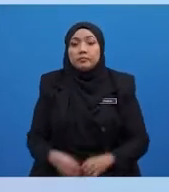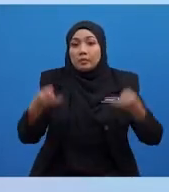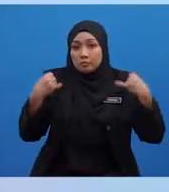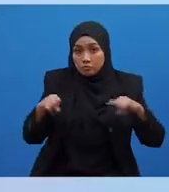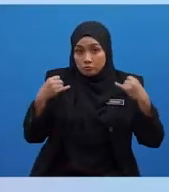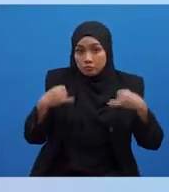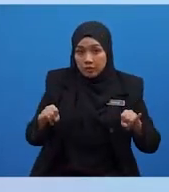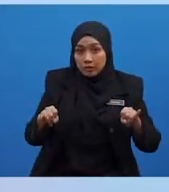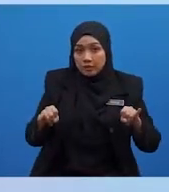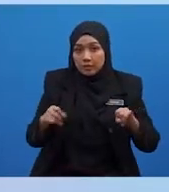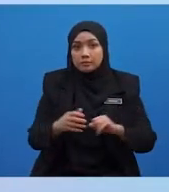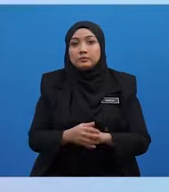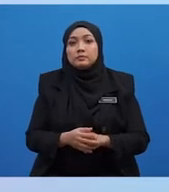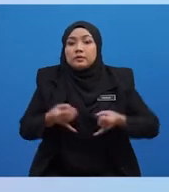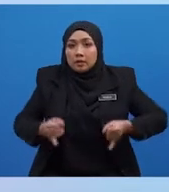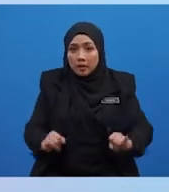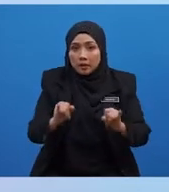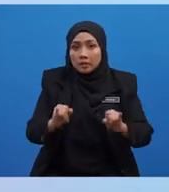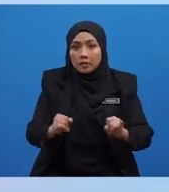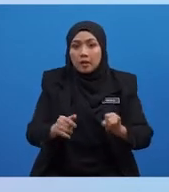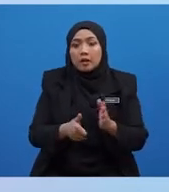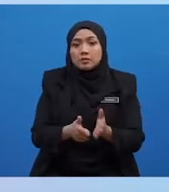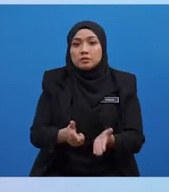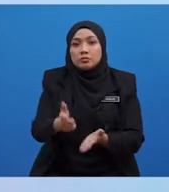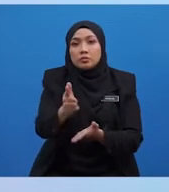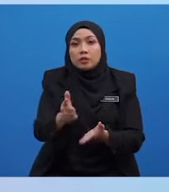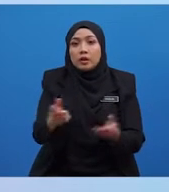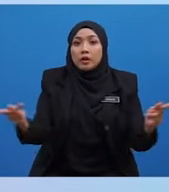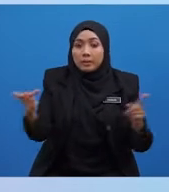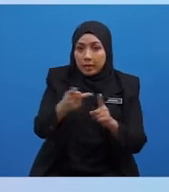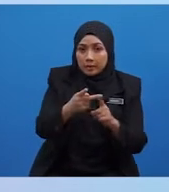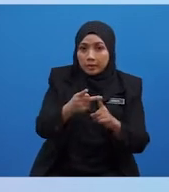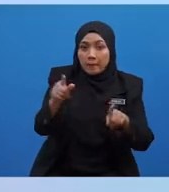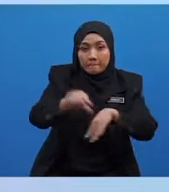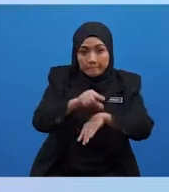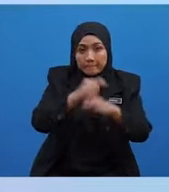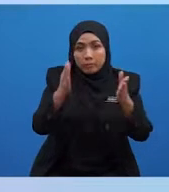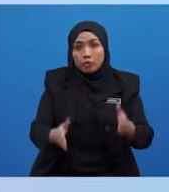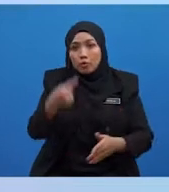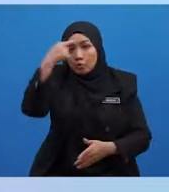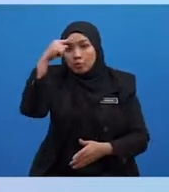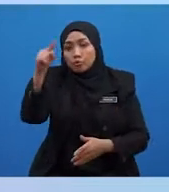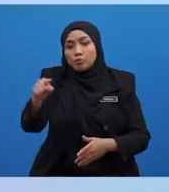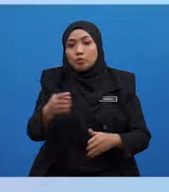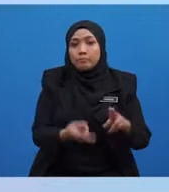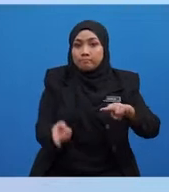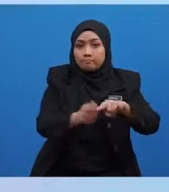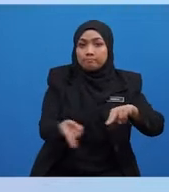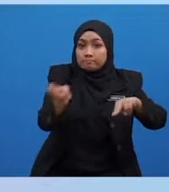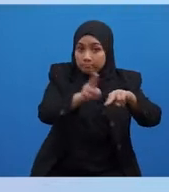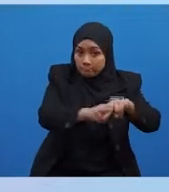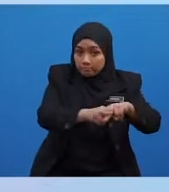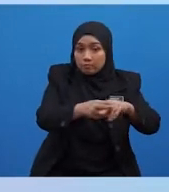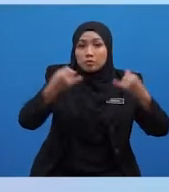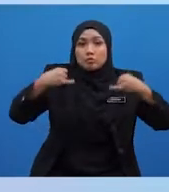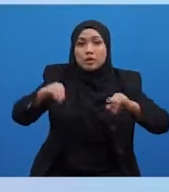Promosi jualan dijalankan secara langsung kepada pengguna untuk